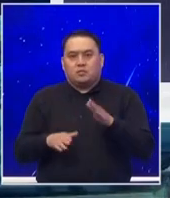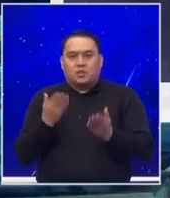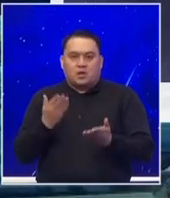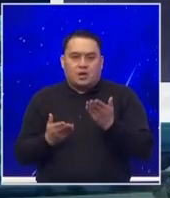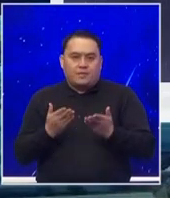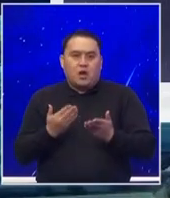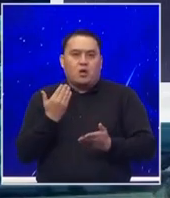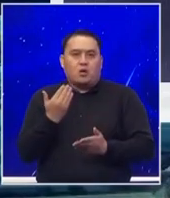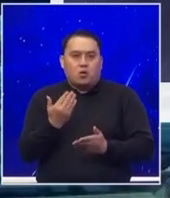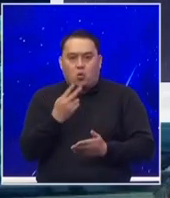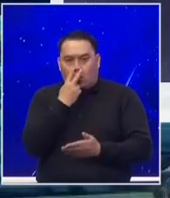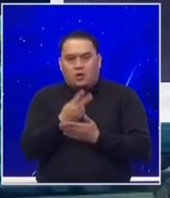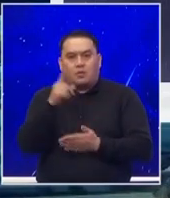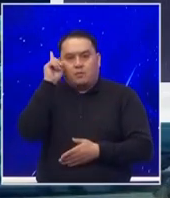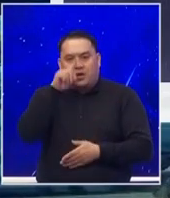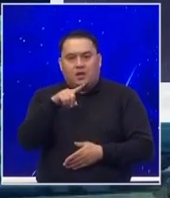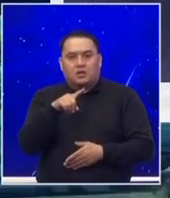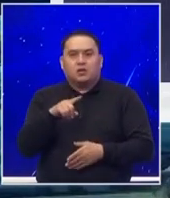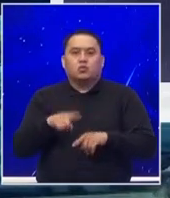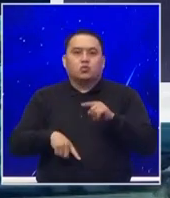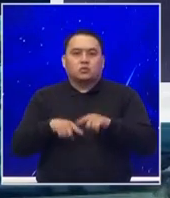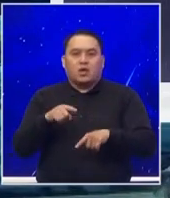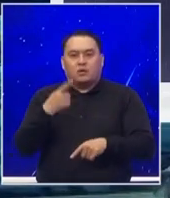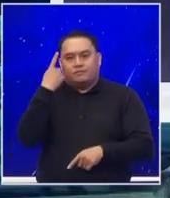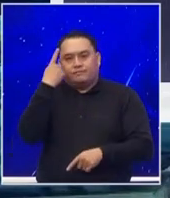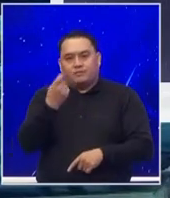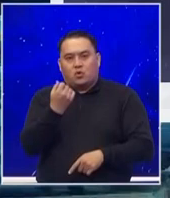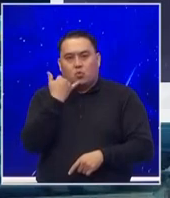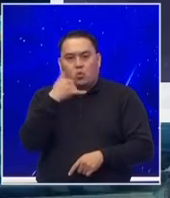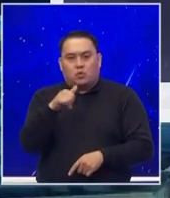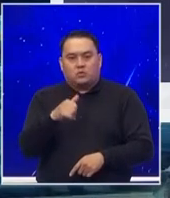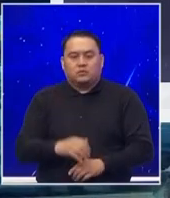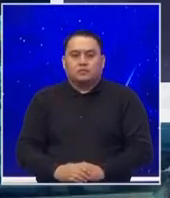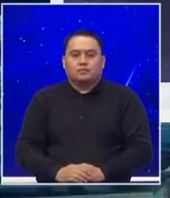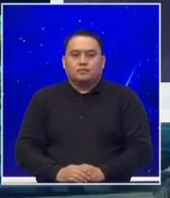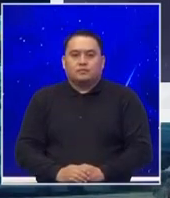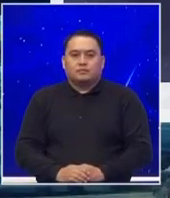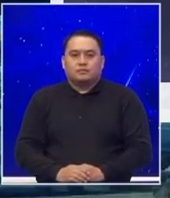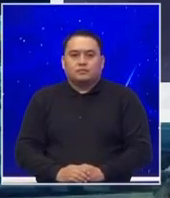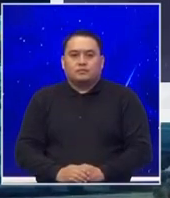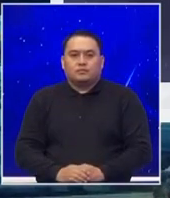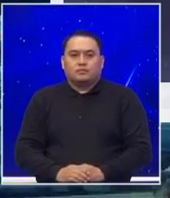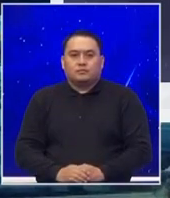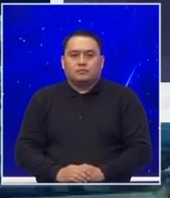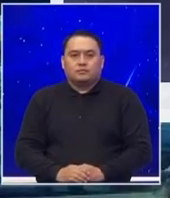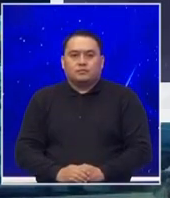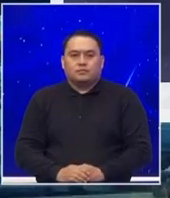сантиметр шамасында. Көрген білгендер болса, жақындарымен мына байланыс нөмірлеріне хабарласуды сұрайды.